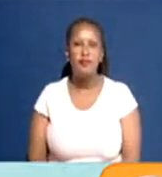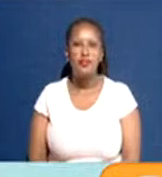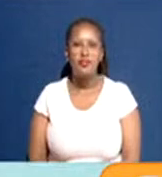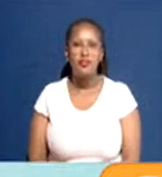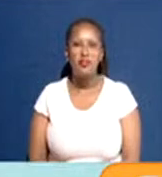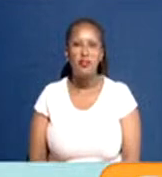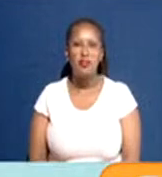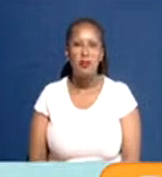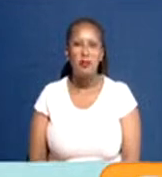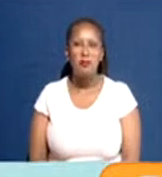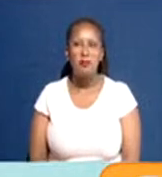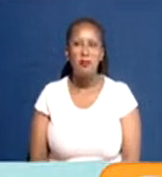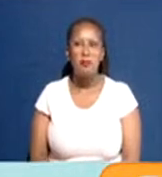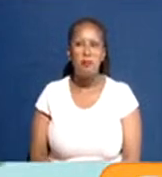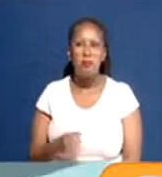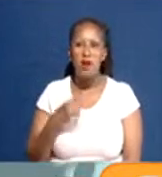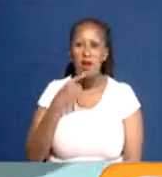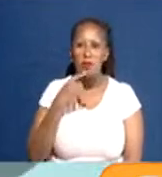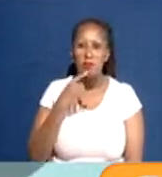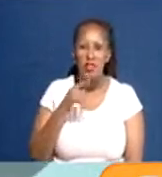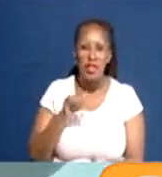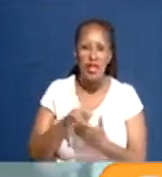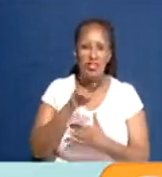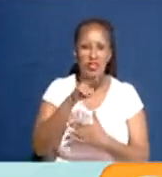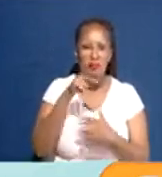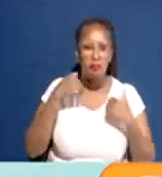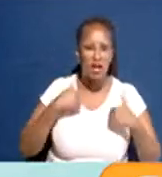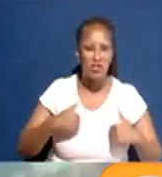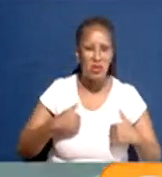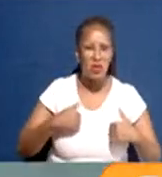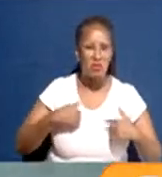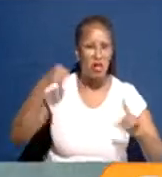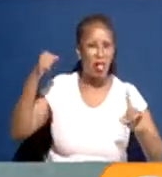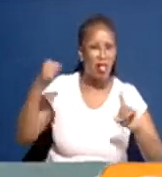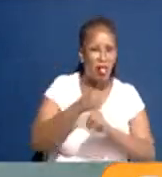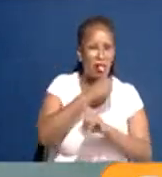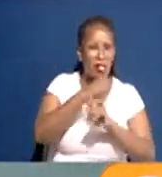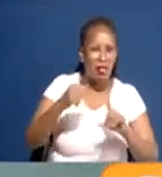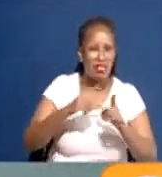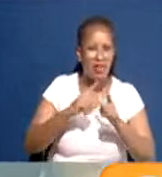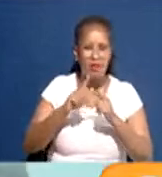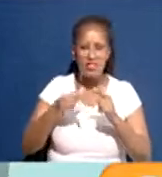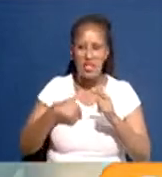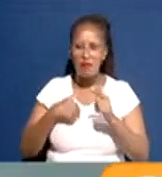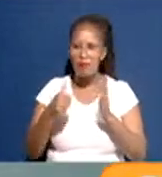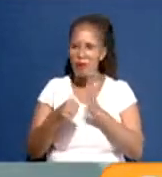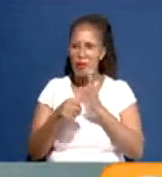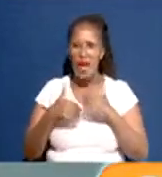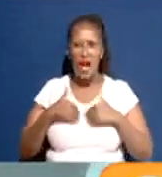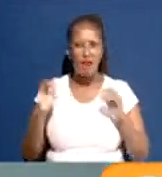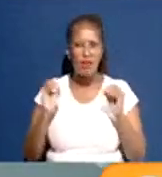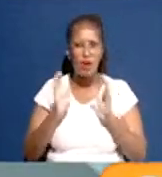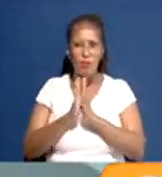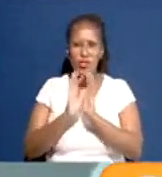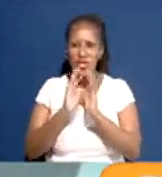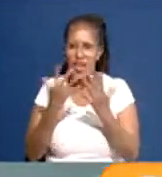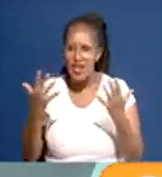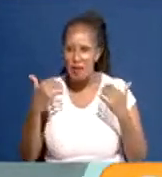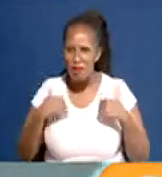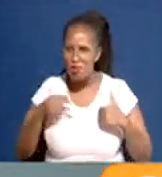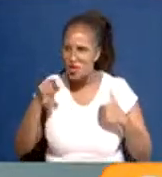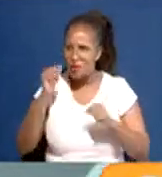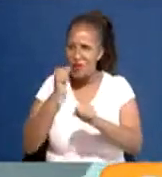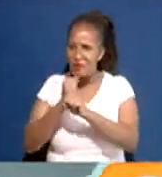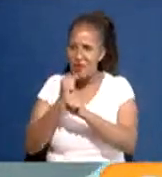Musikuwe tena na baridi kwamba huyu mtu tulimlima pengine hako na maneno na sisi. Mimi sina maneno na mtu. Nyinyi mulitekeleza